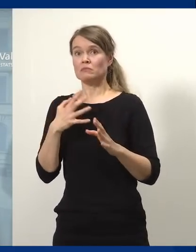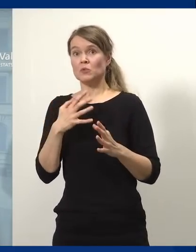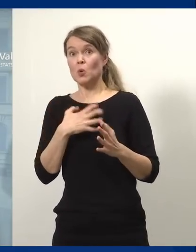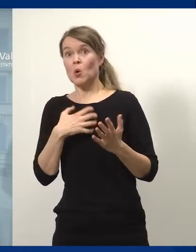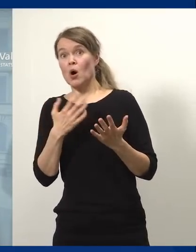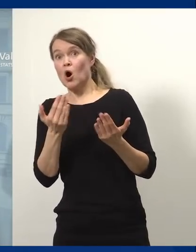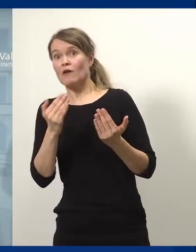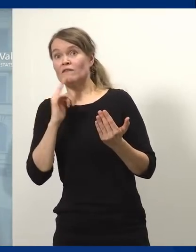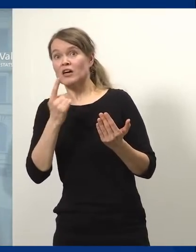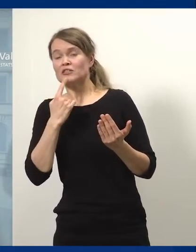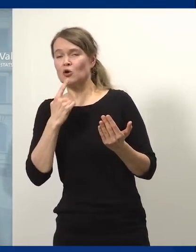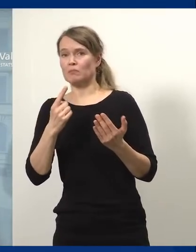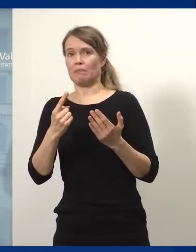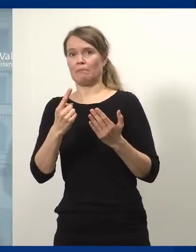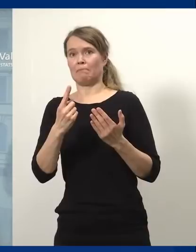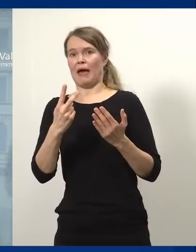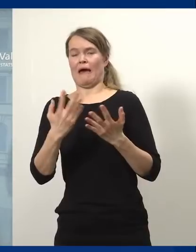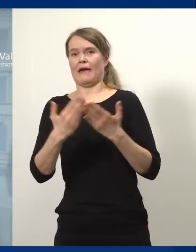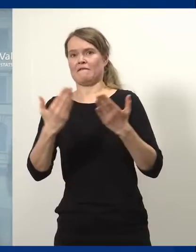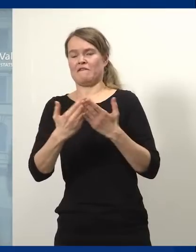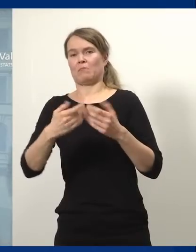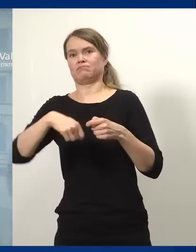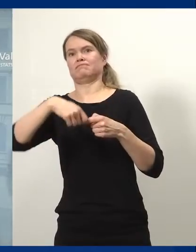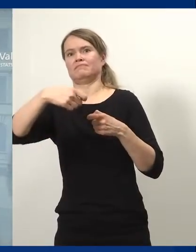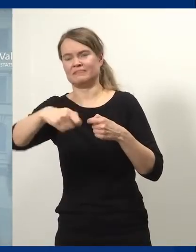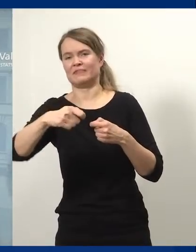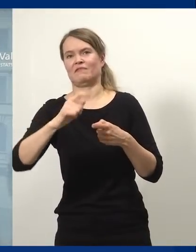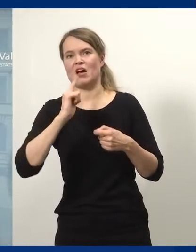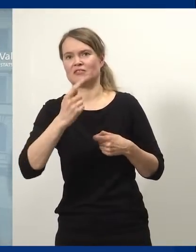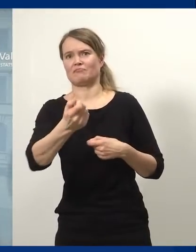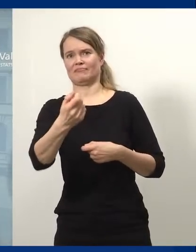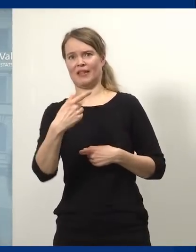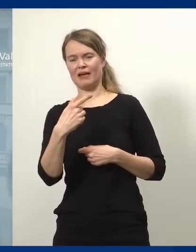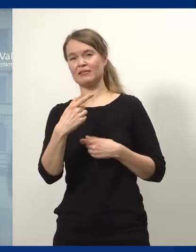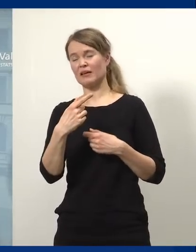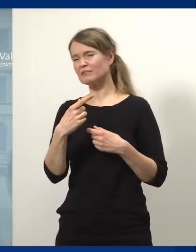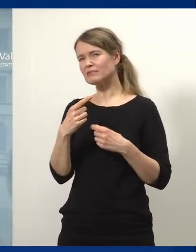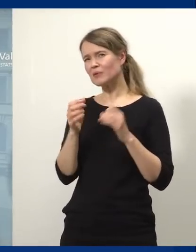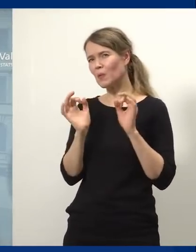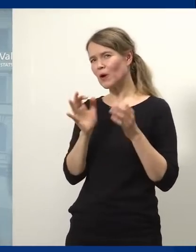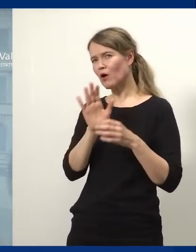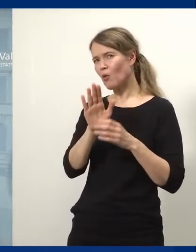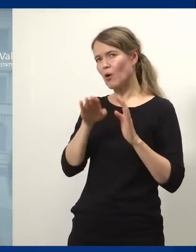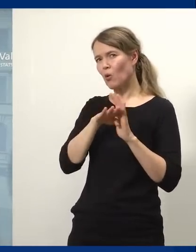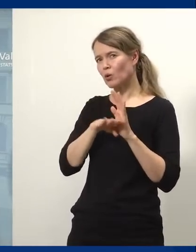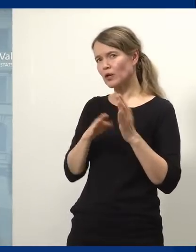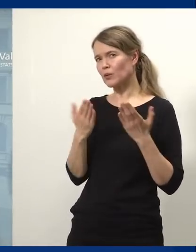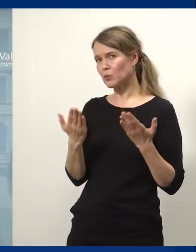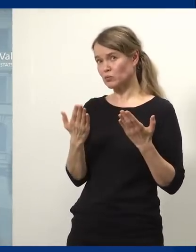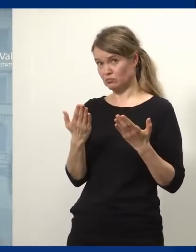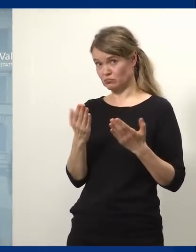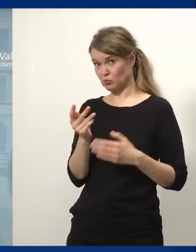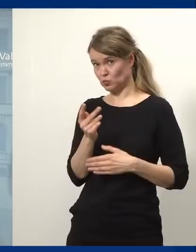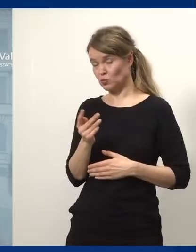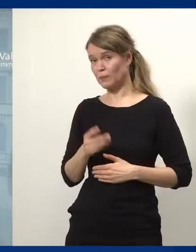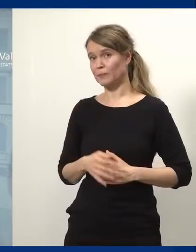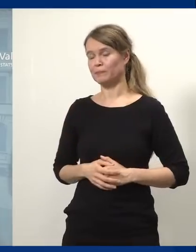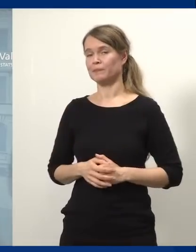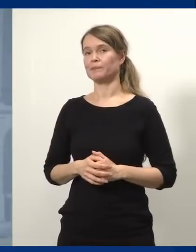päiviä. Niin mitkä on teidän ohjeita tällä hetkellä? Tästä